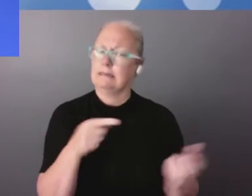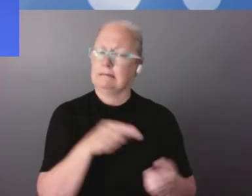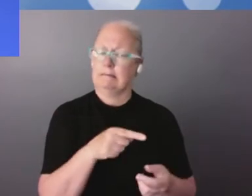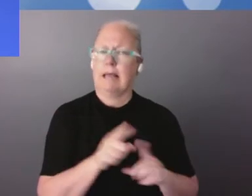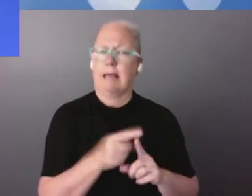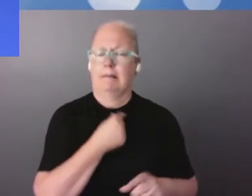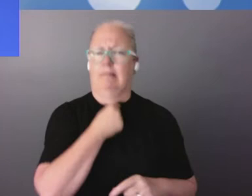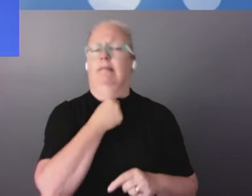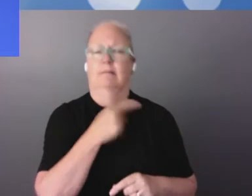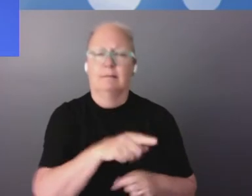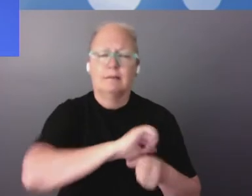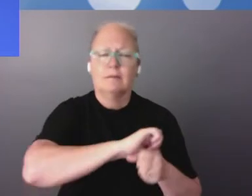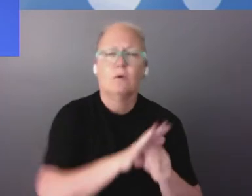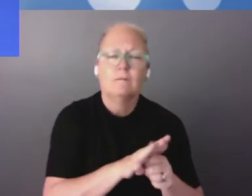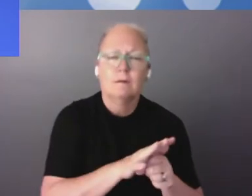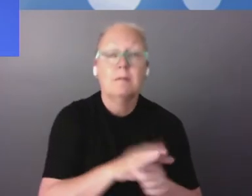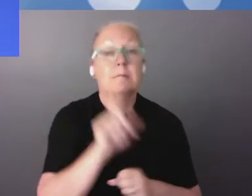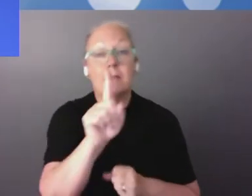أرواح الناس في بولندا